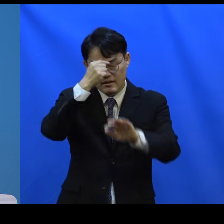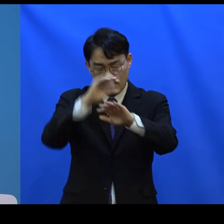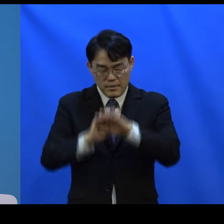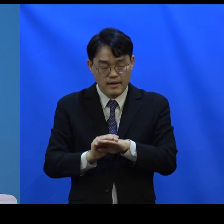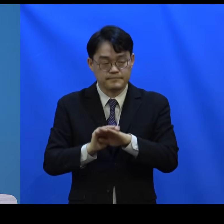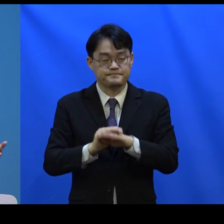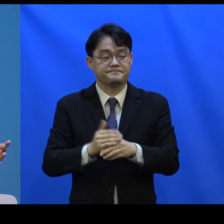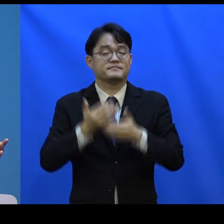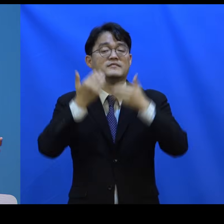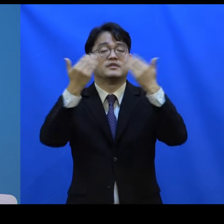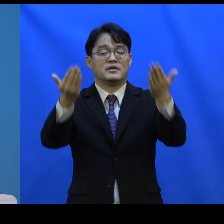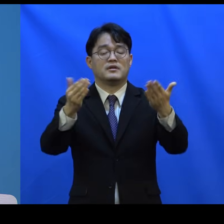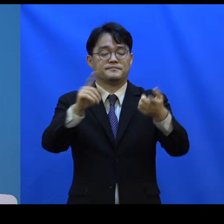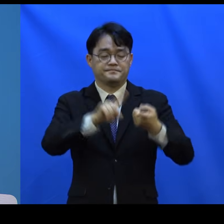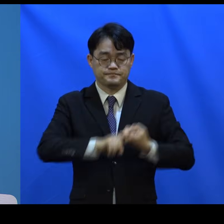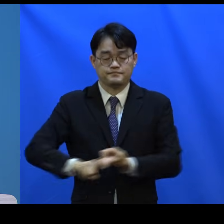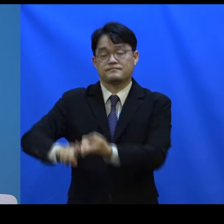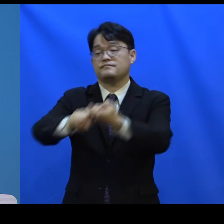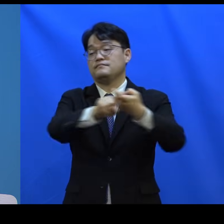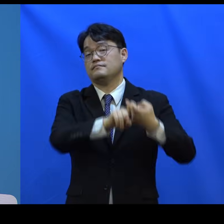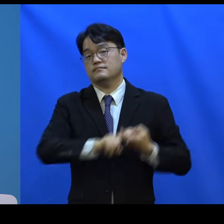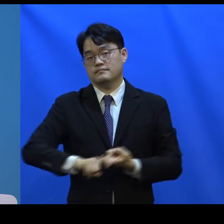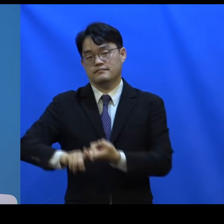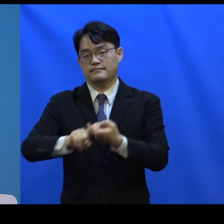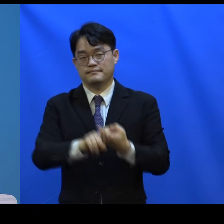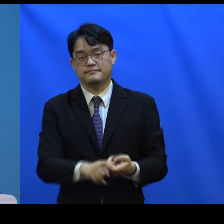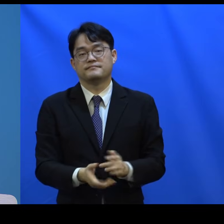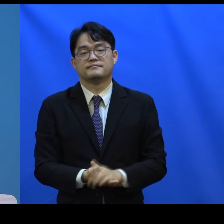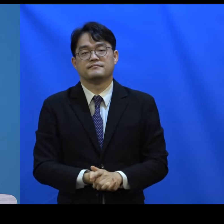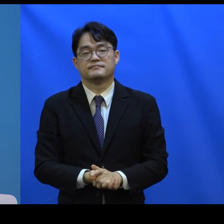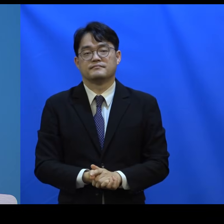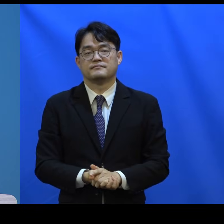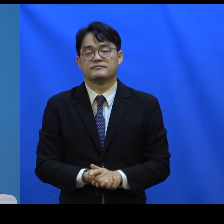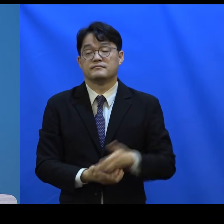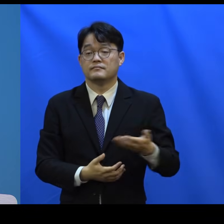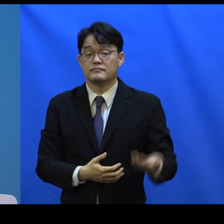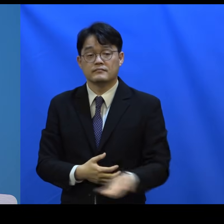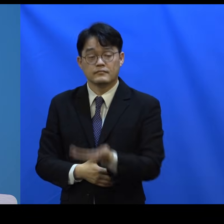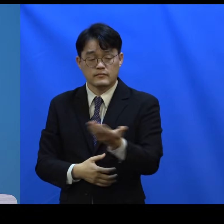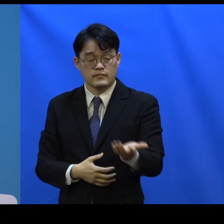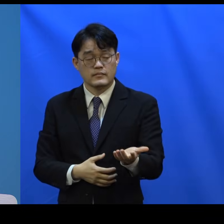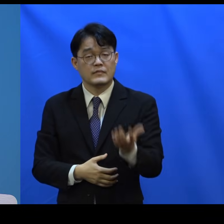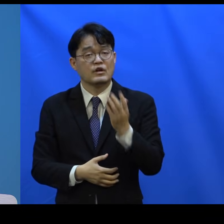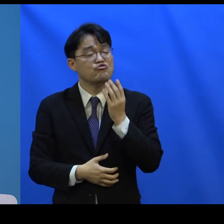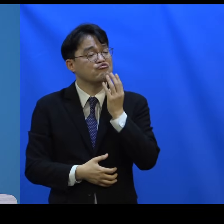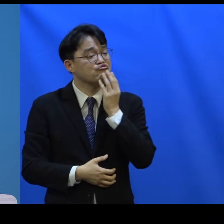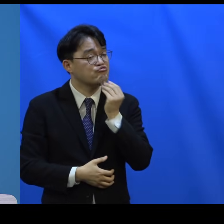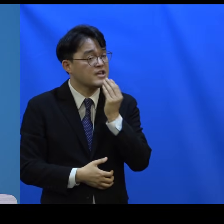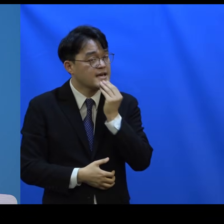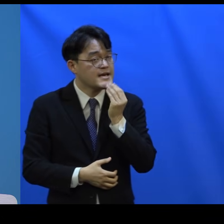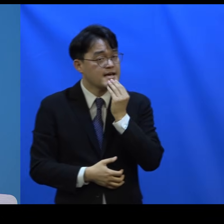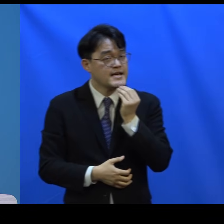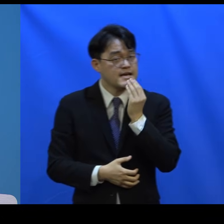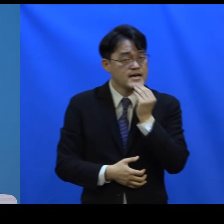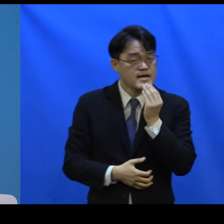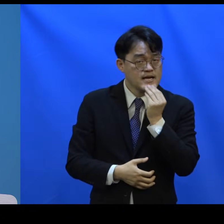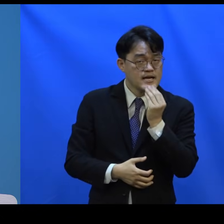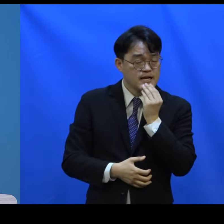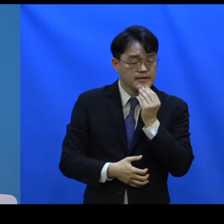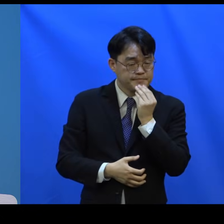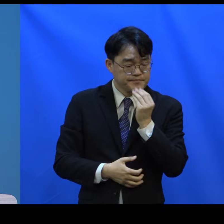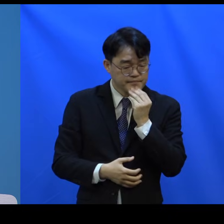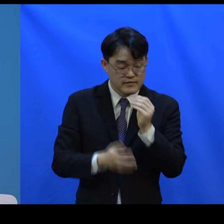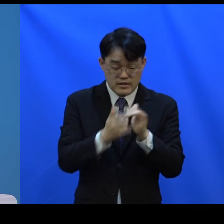공예배에 모이지 않는 사람은 이스라엘 회중에서 끊어져 버린 거예요, 나중에. 그 예수님도 내 이름으로